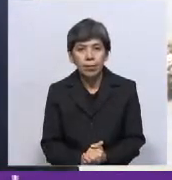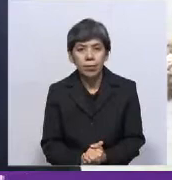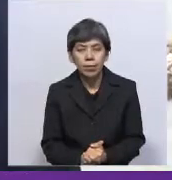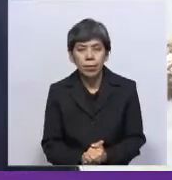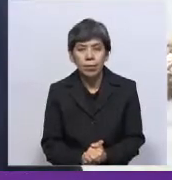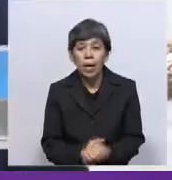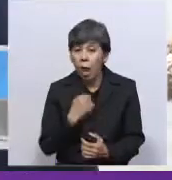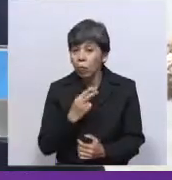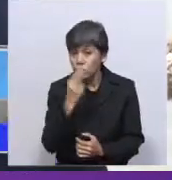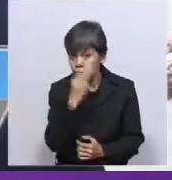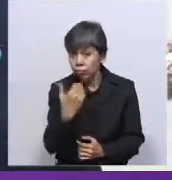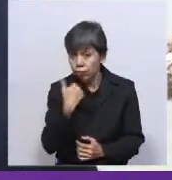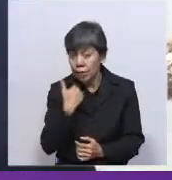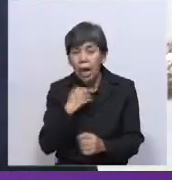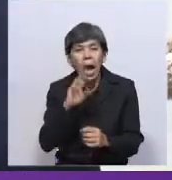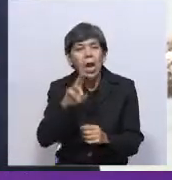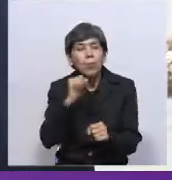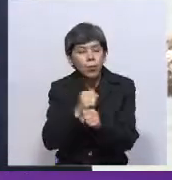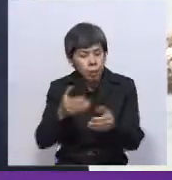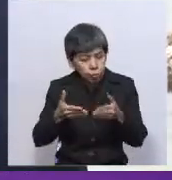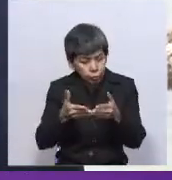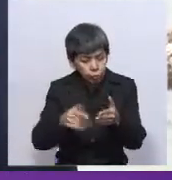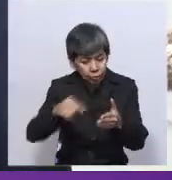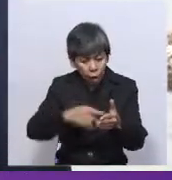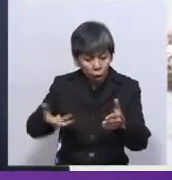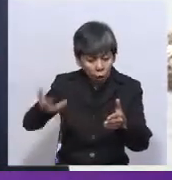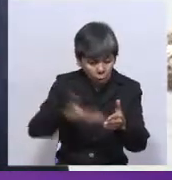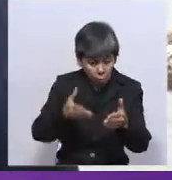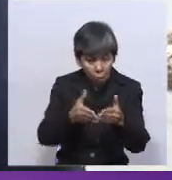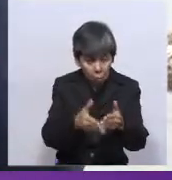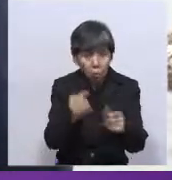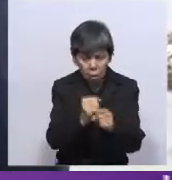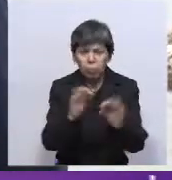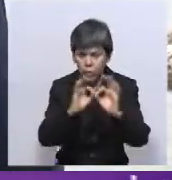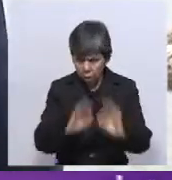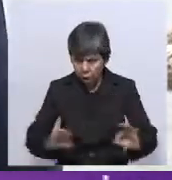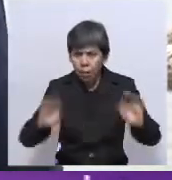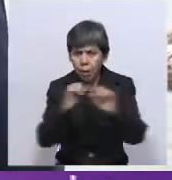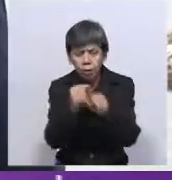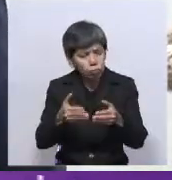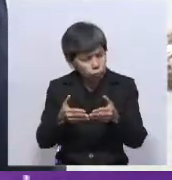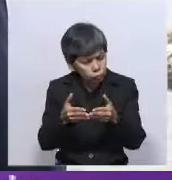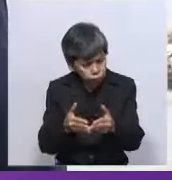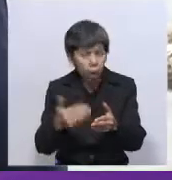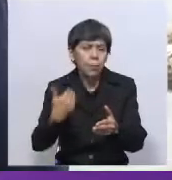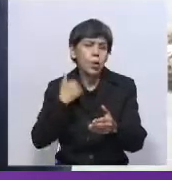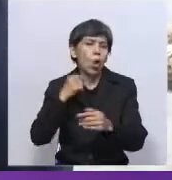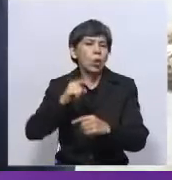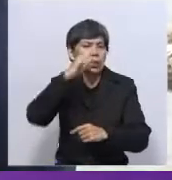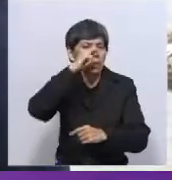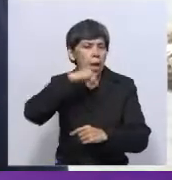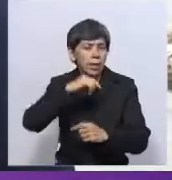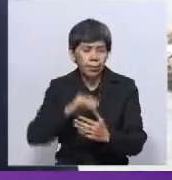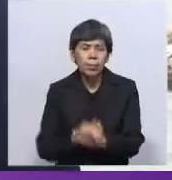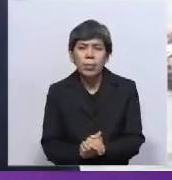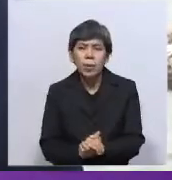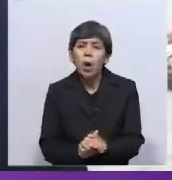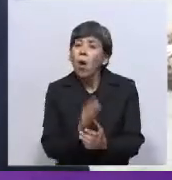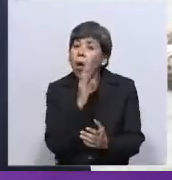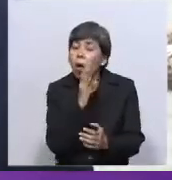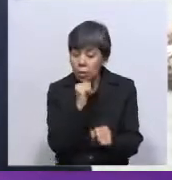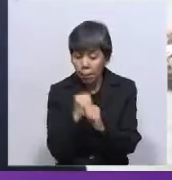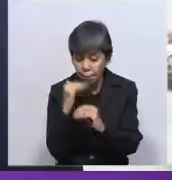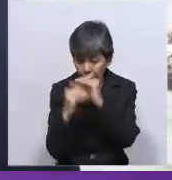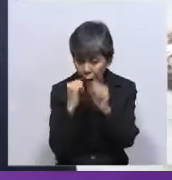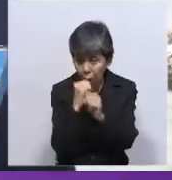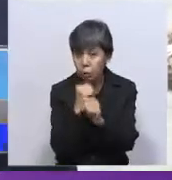คุณผู้ชมคะจะเห็นได้ว่าระบบการขนส่งสินค้าทางน้ำนั้นยังคงมีความสำคัญต่อการดำเนินธุรกิจของประเทศไทยนะคะซึ่งหากมี